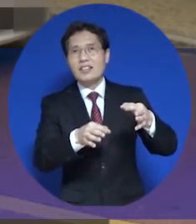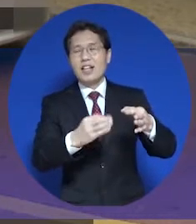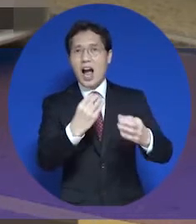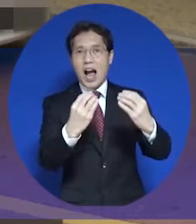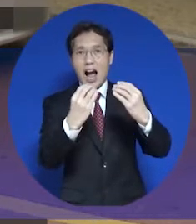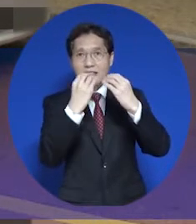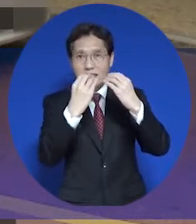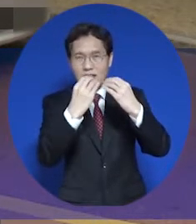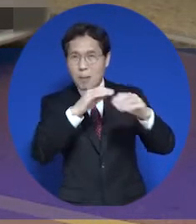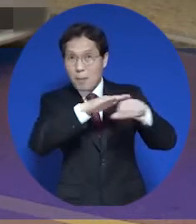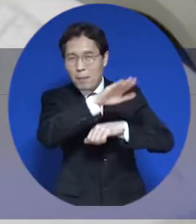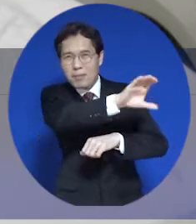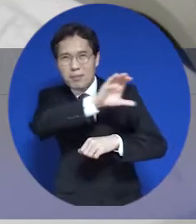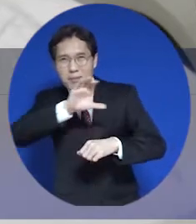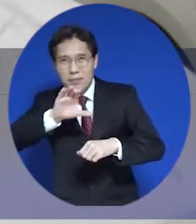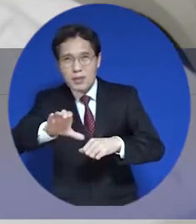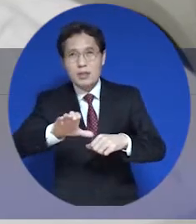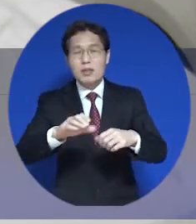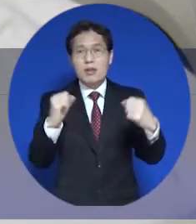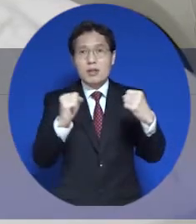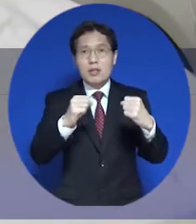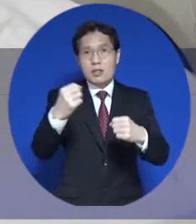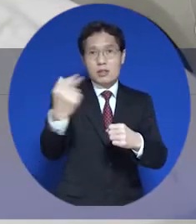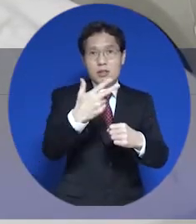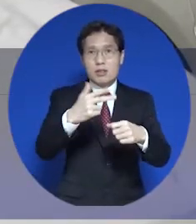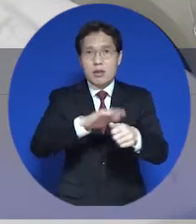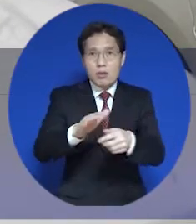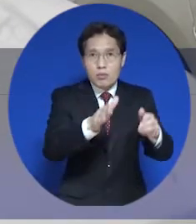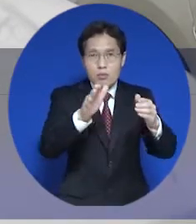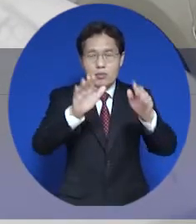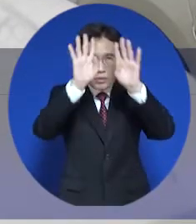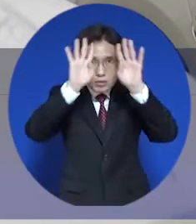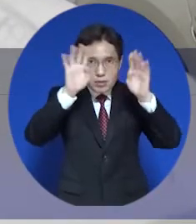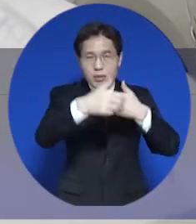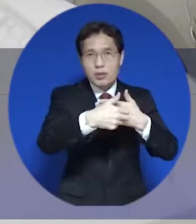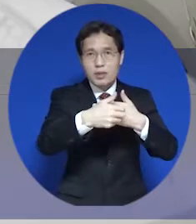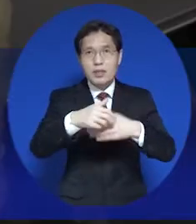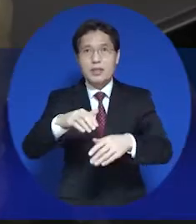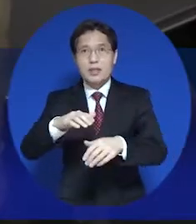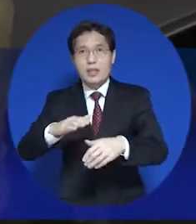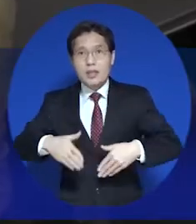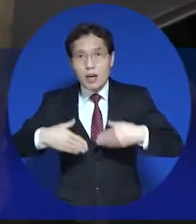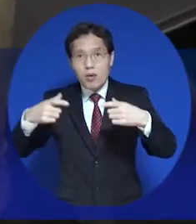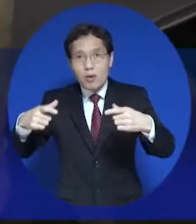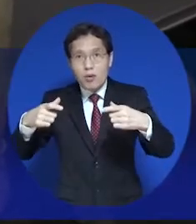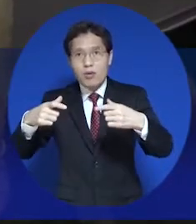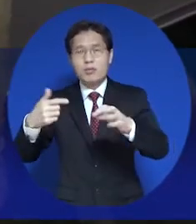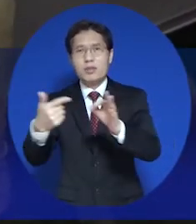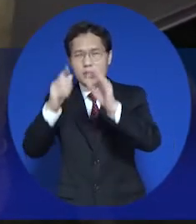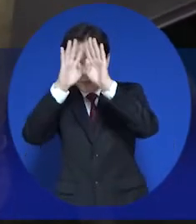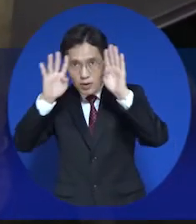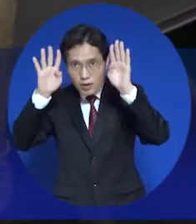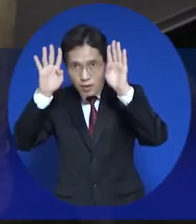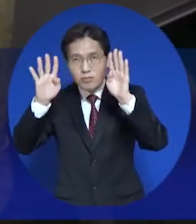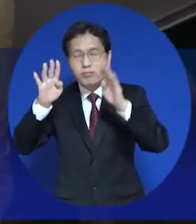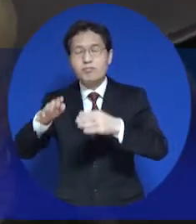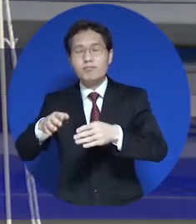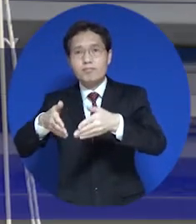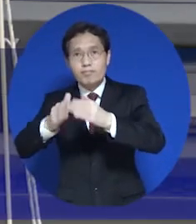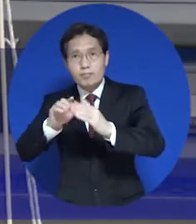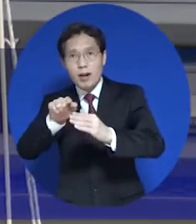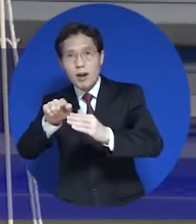시스템에 착안한 것으로 북구 칠곡 경북대병원 남부 영남대병원 에 설치된 이후 전국적으로 확산